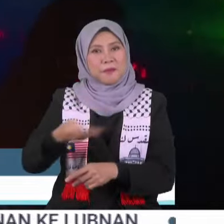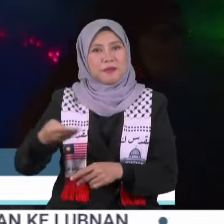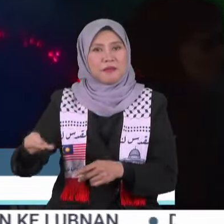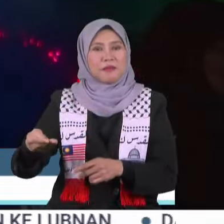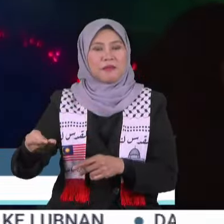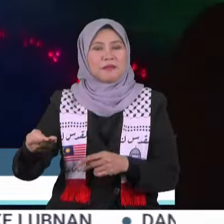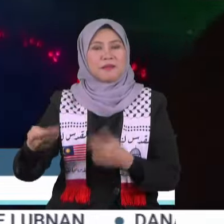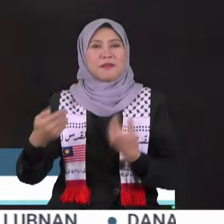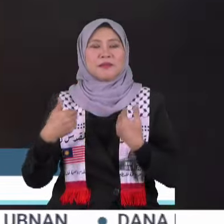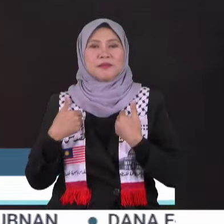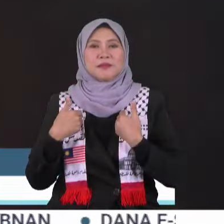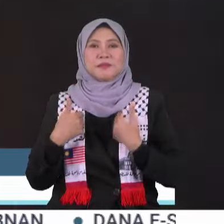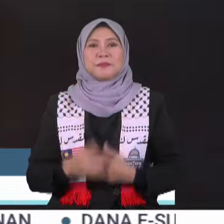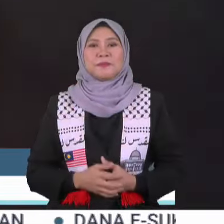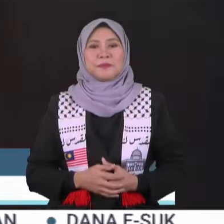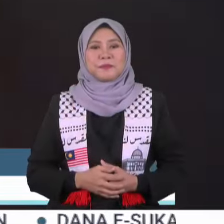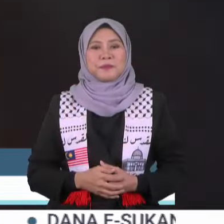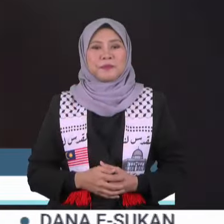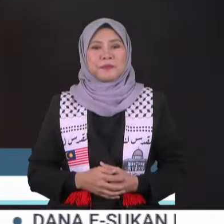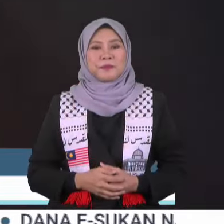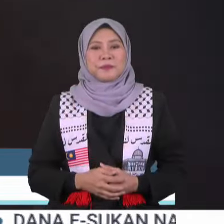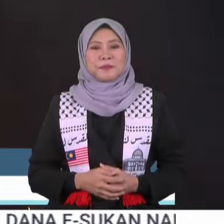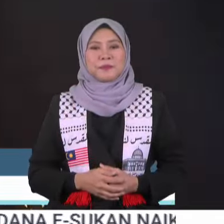yang JPS.